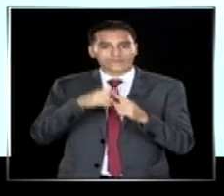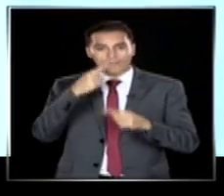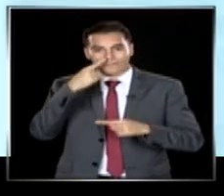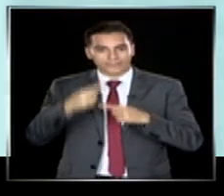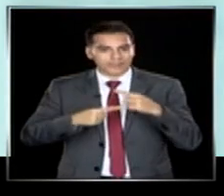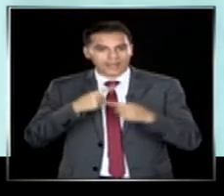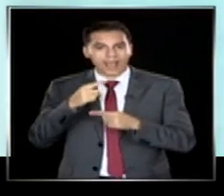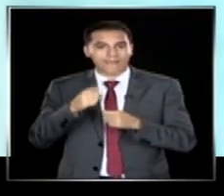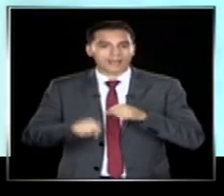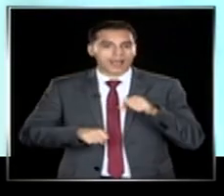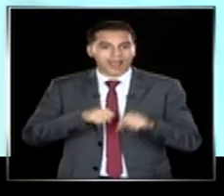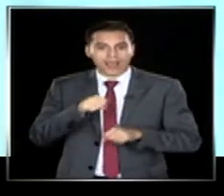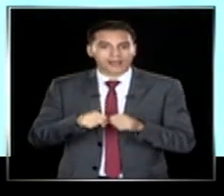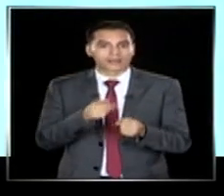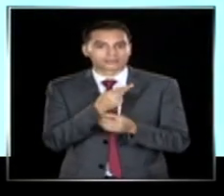دراجات.